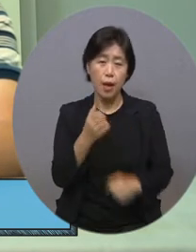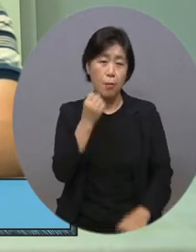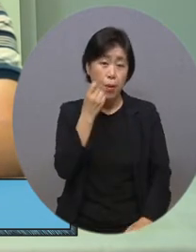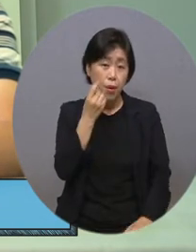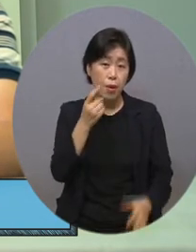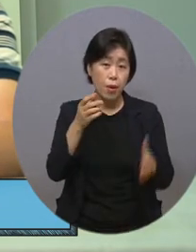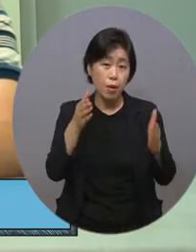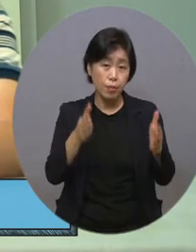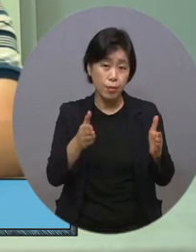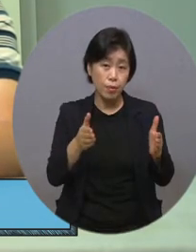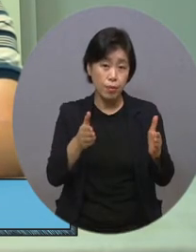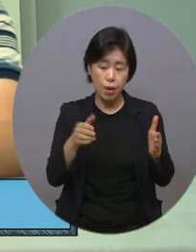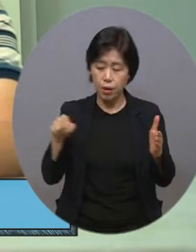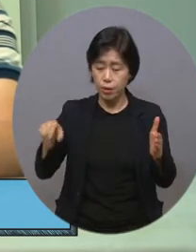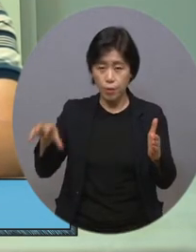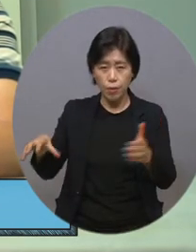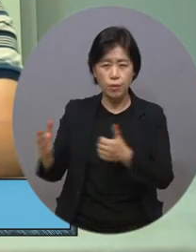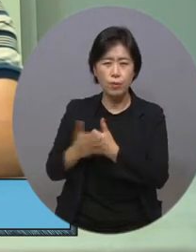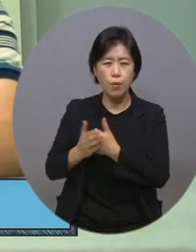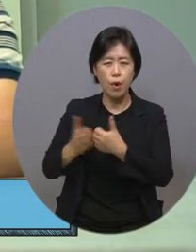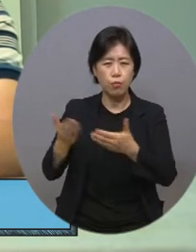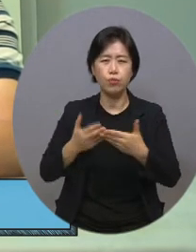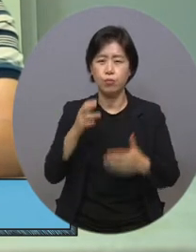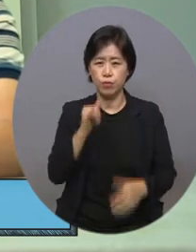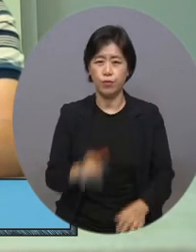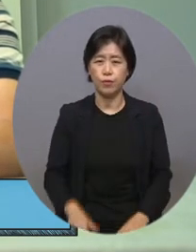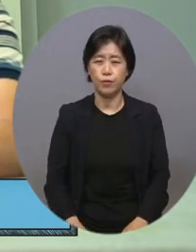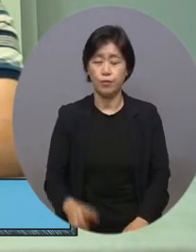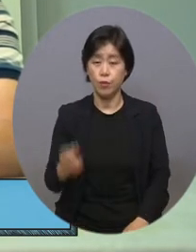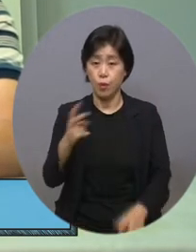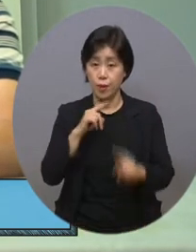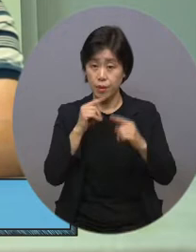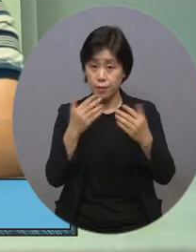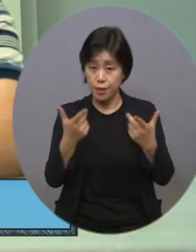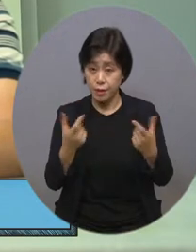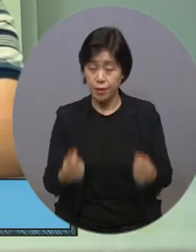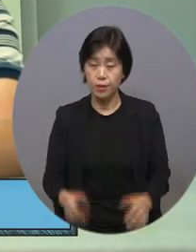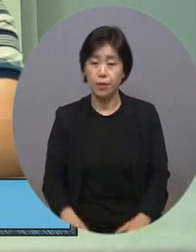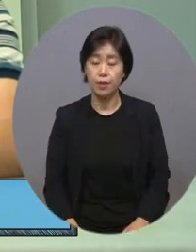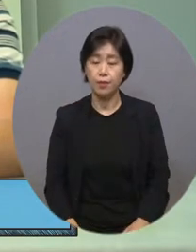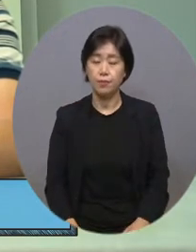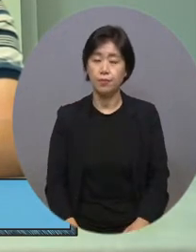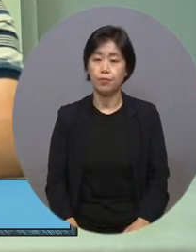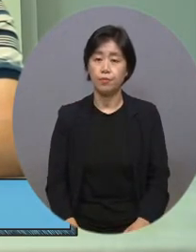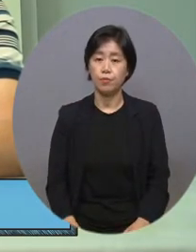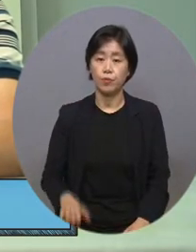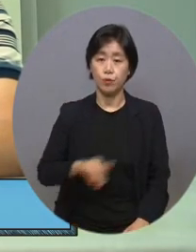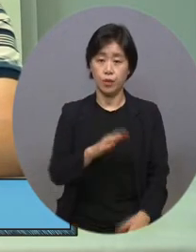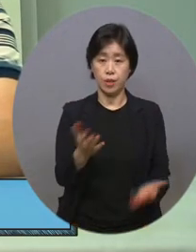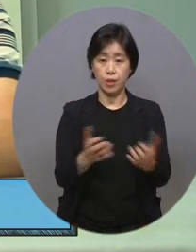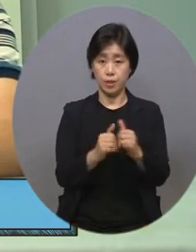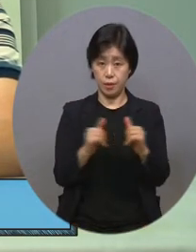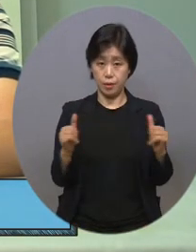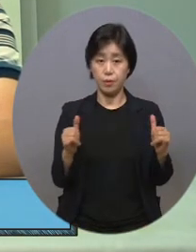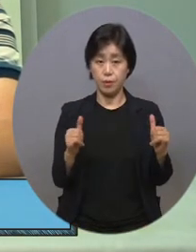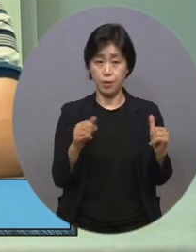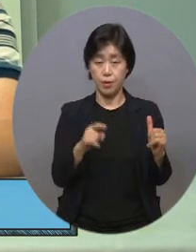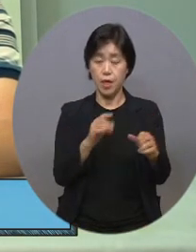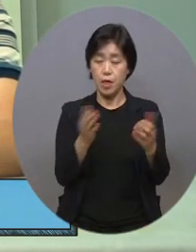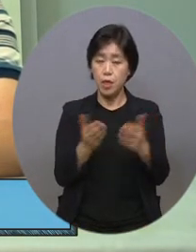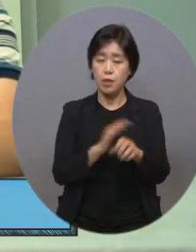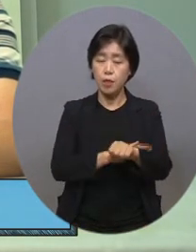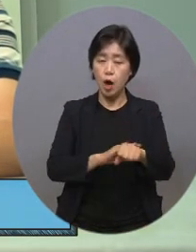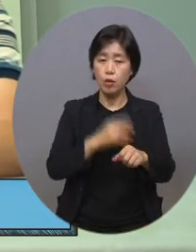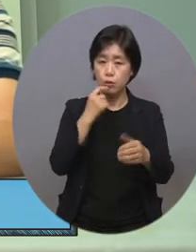장애인 고용공단에서 지원을 받고 있습니다. 그리고 말씀드렸듯이 저희 직원들이 일을 용이하게 할 수 있고